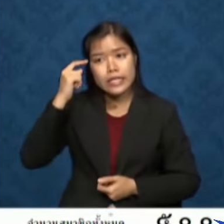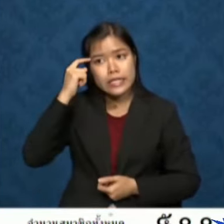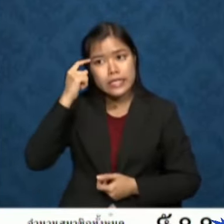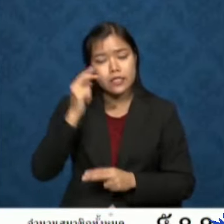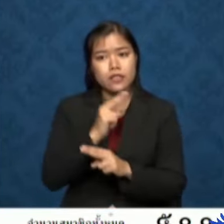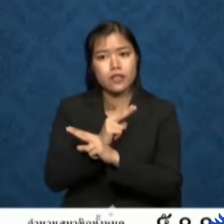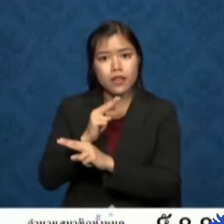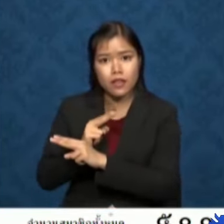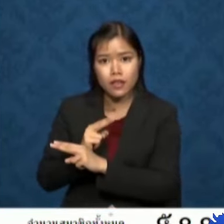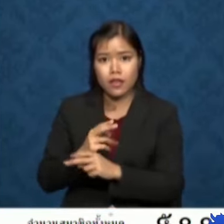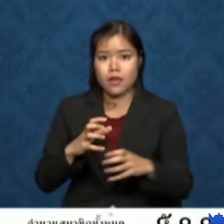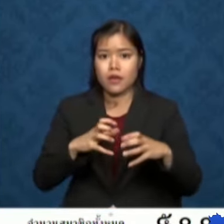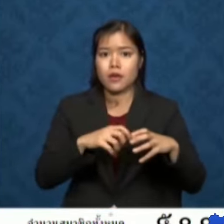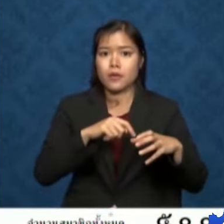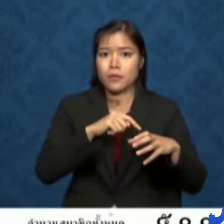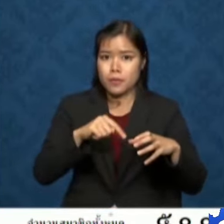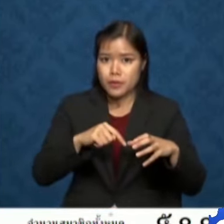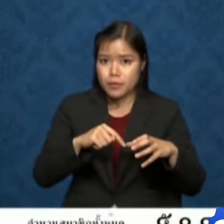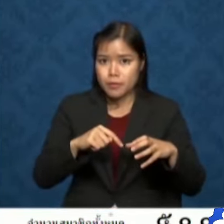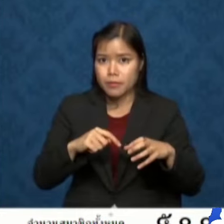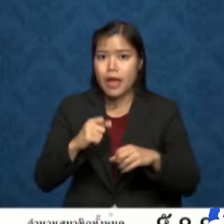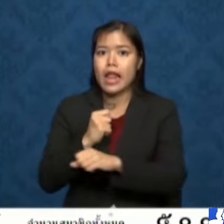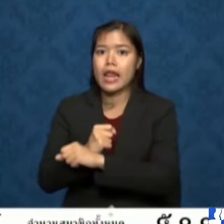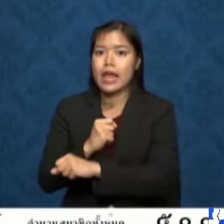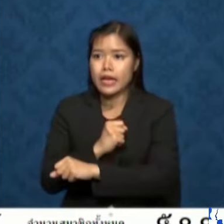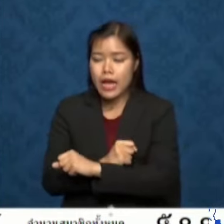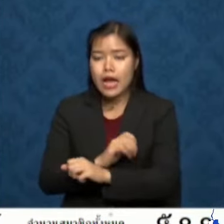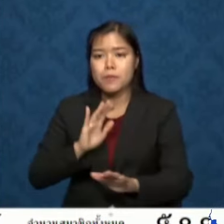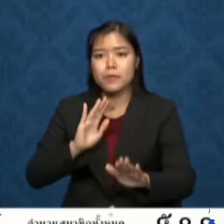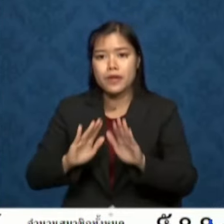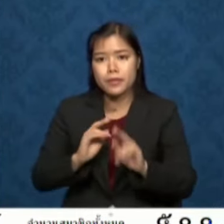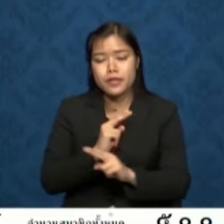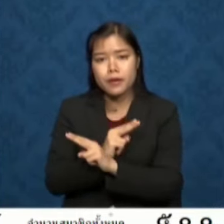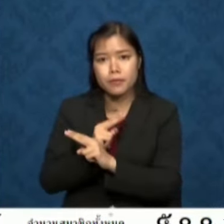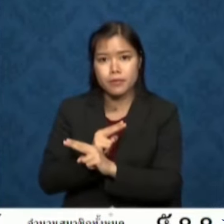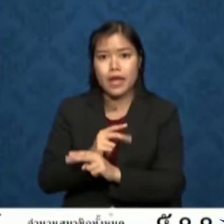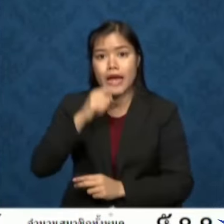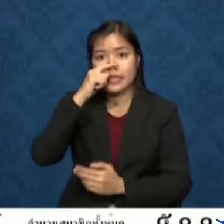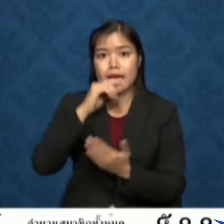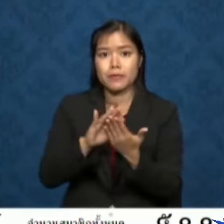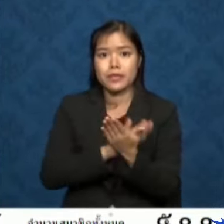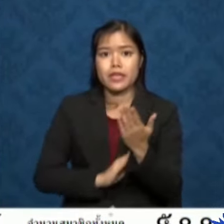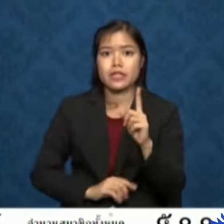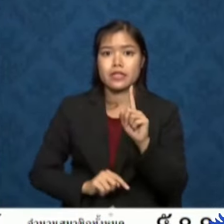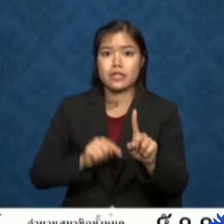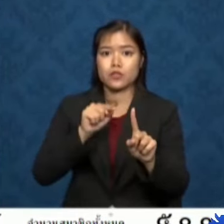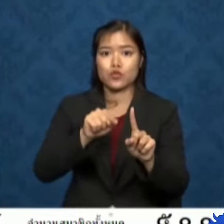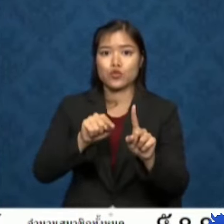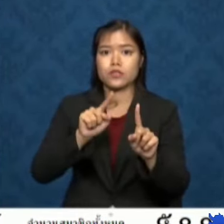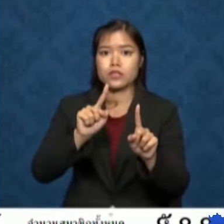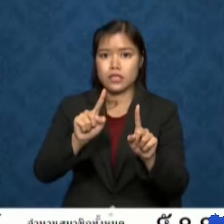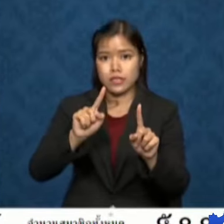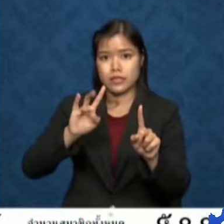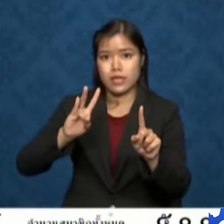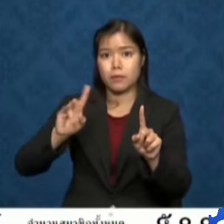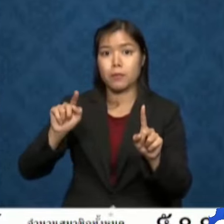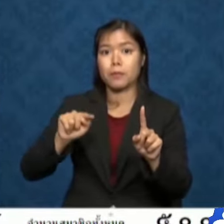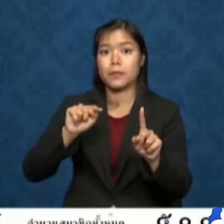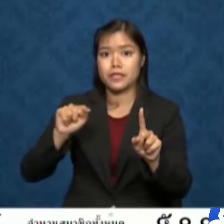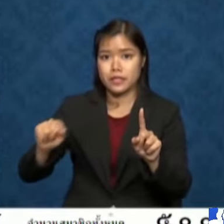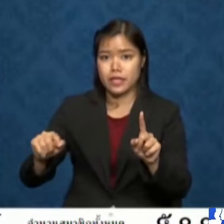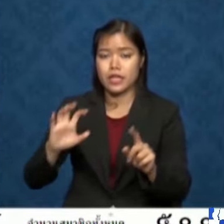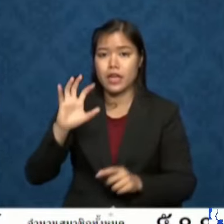อัตรากำลังพลต่อกำลังแรงงานมาคิดครับประเทศไทยอยู่ที่ประมาณ 1.17เปอรภาพรวมของโลกอยู่ที่